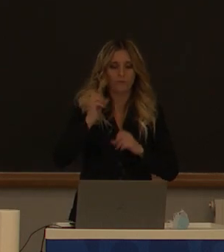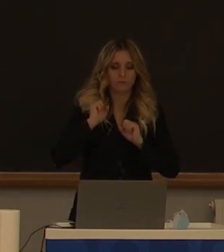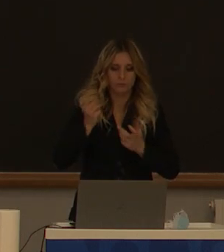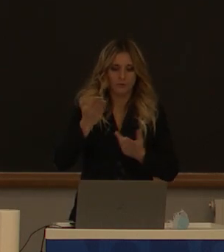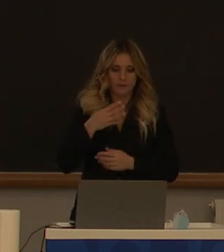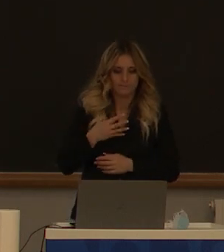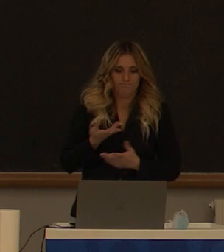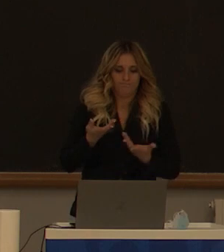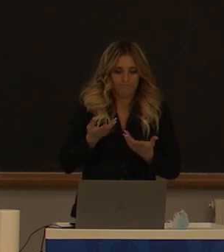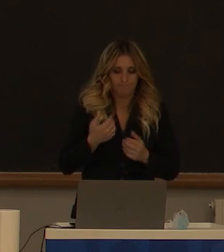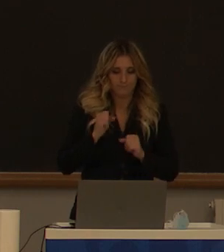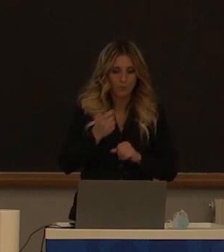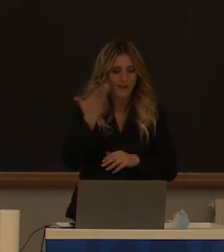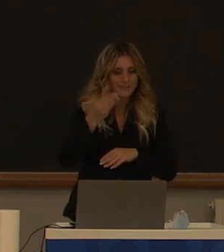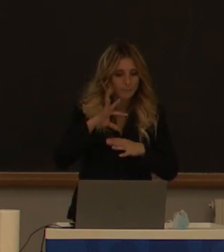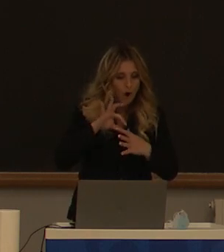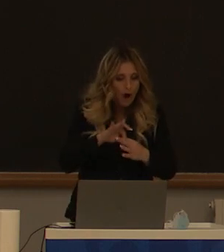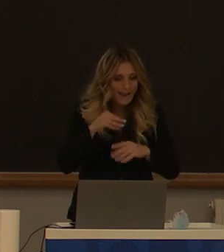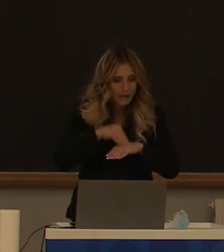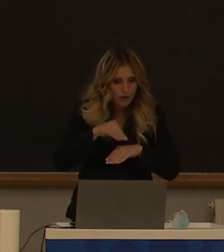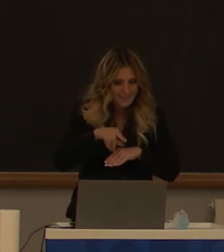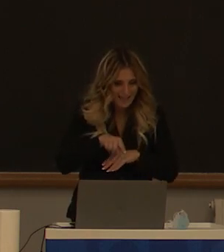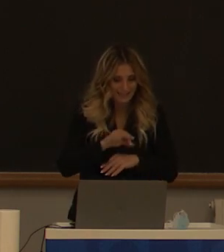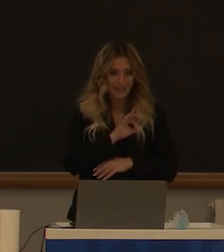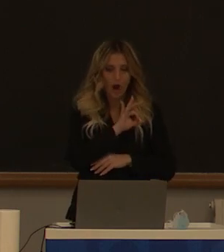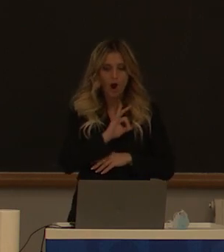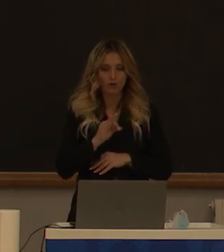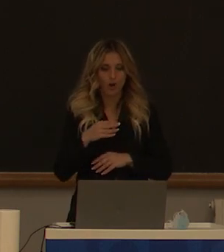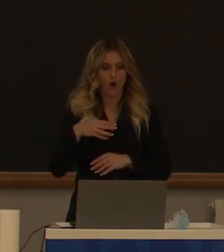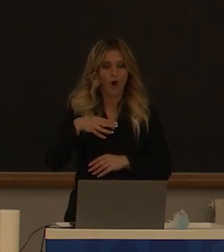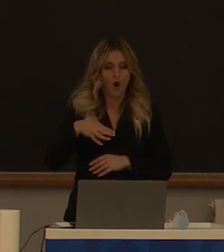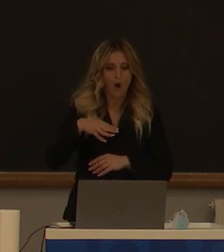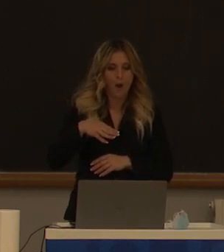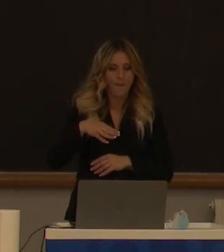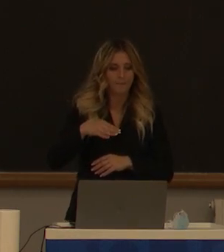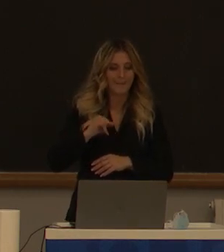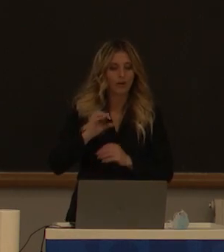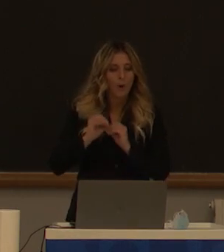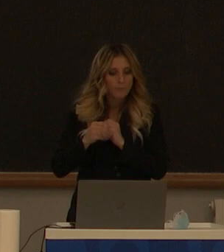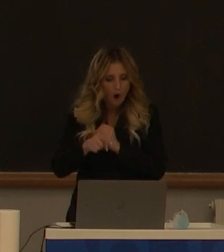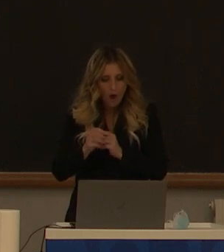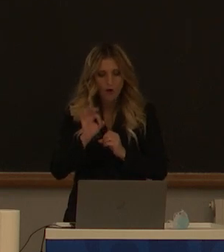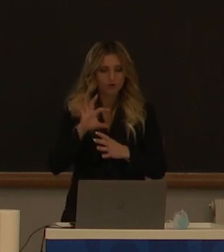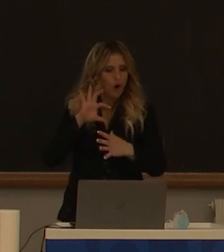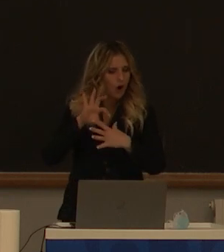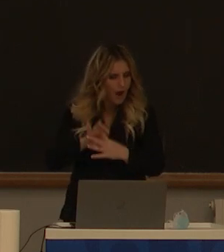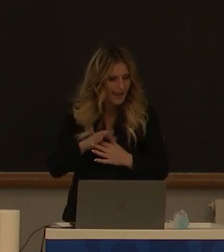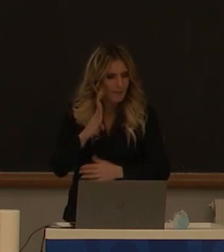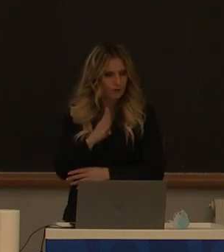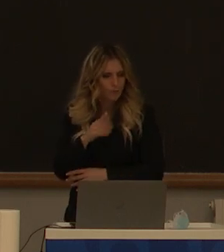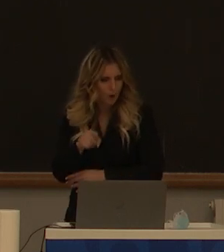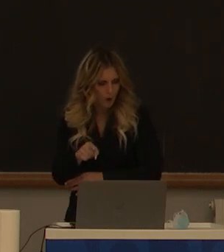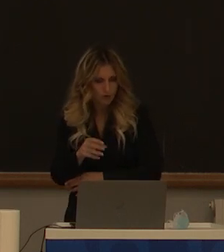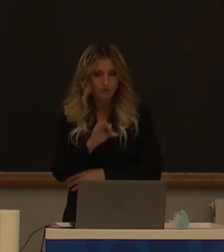microbiologia in ambito sanitario, possiamo avere un microbiologo, diciamo, in senso biologico, oppure